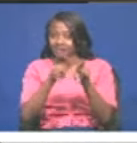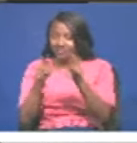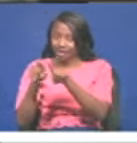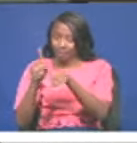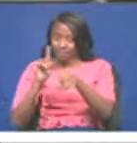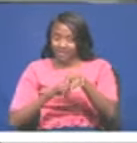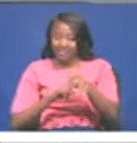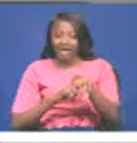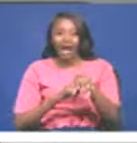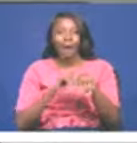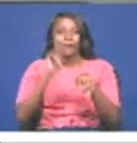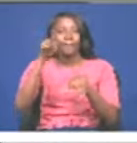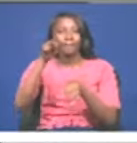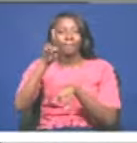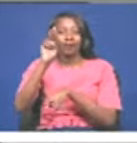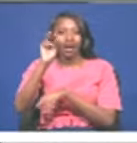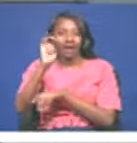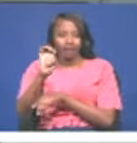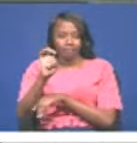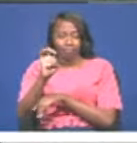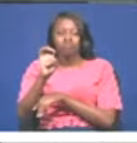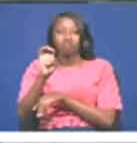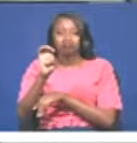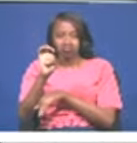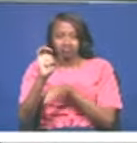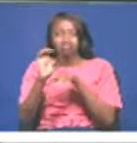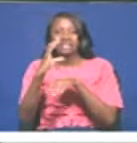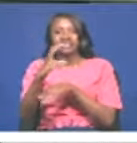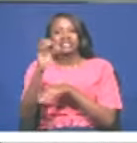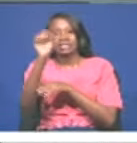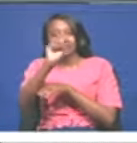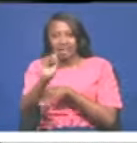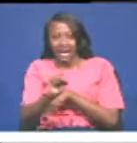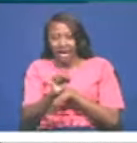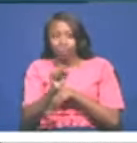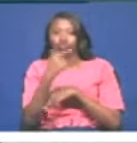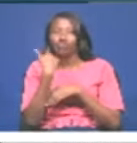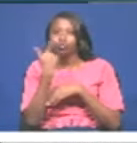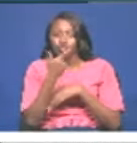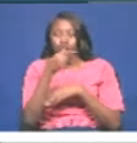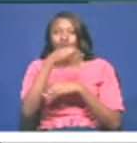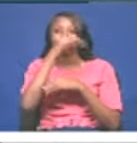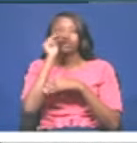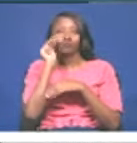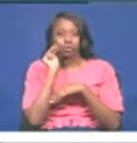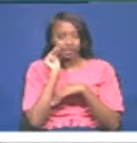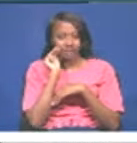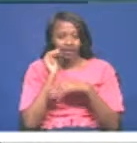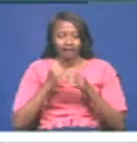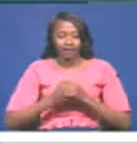waziri mwenye mamlaka makuu ambaye ni Musalia Mudavadi.